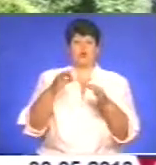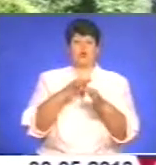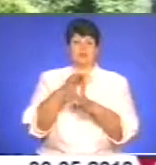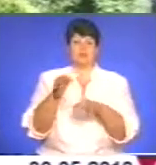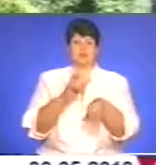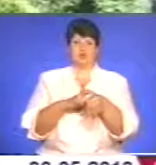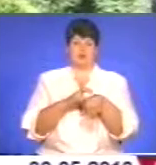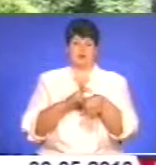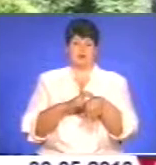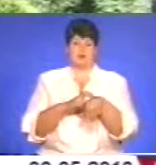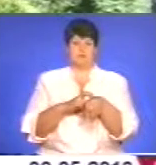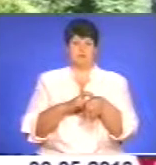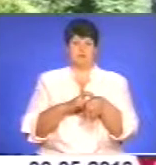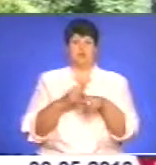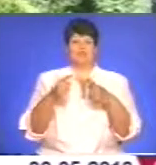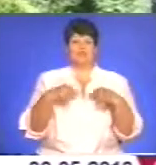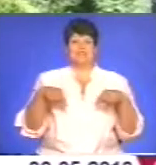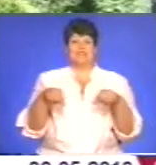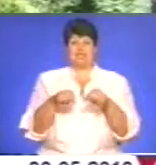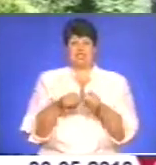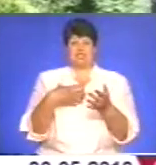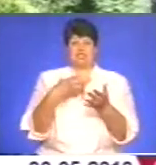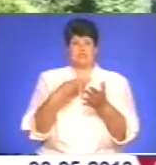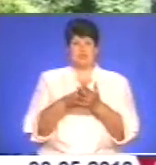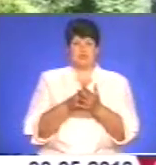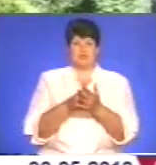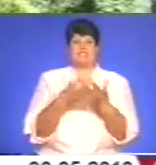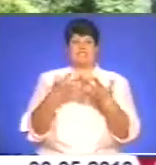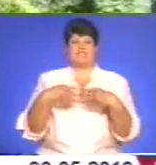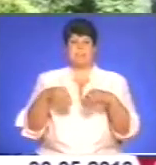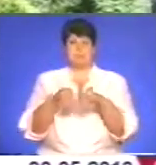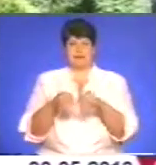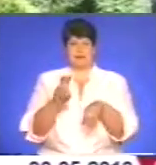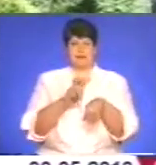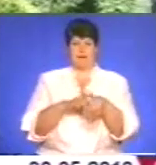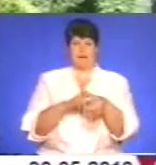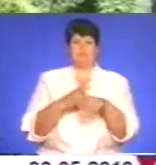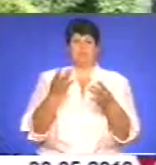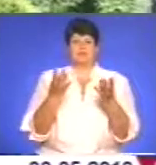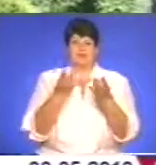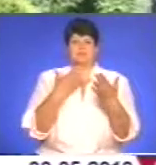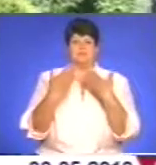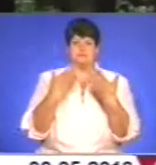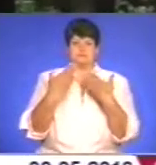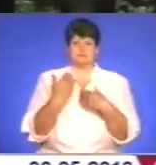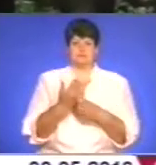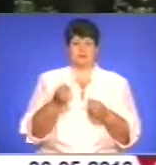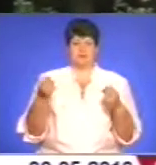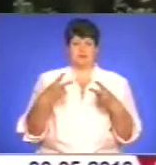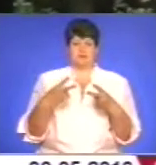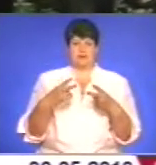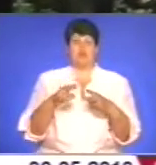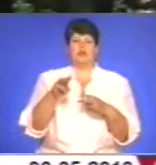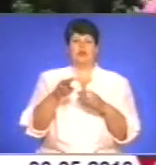звертатися до лікарів, до дільничних своїх чи сімейних лікарів. Потрібно консультуватися з фахівцями. Тополинний